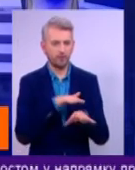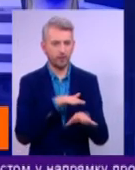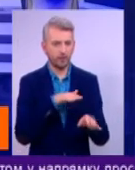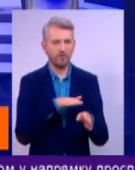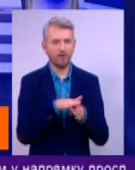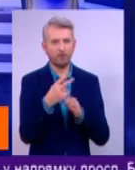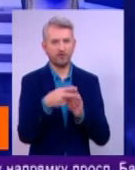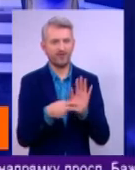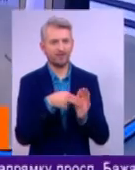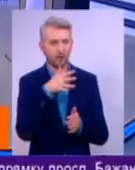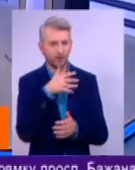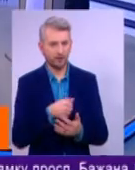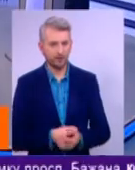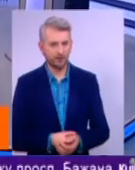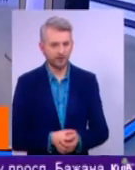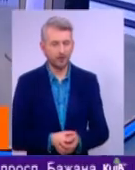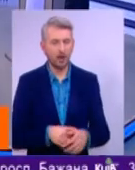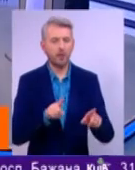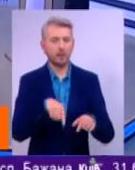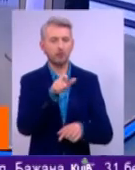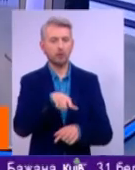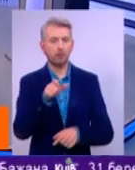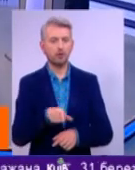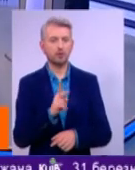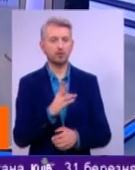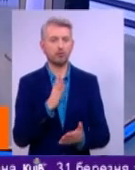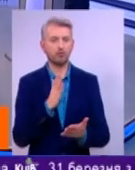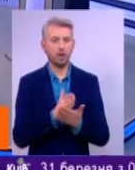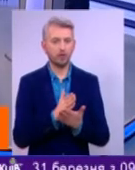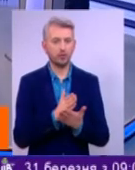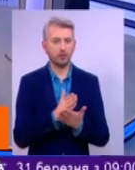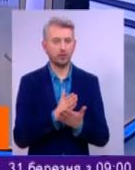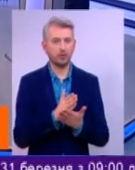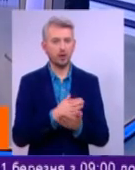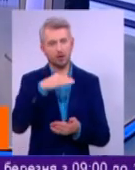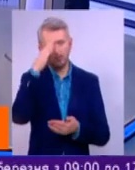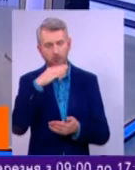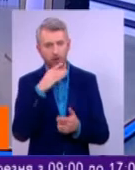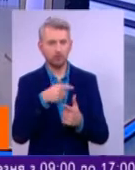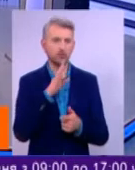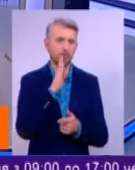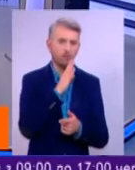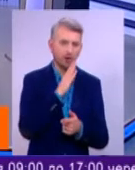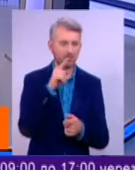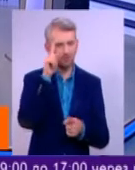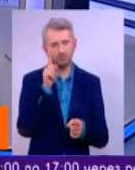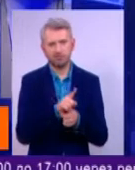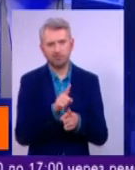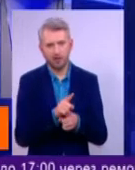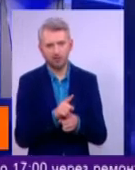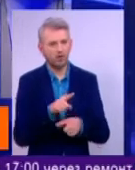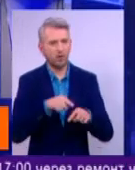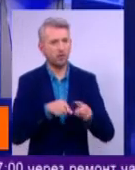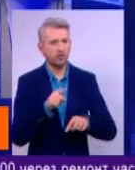27 років. Також громадяни, які мають батько чи мати, чи брата,